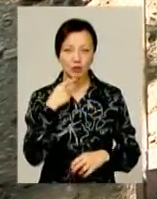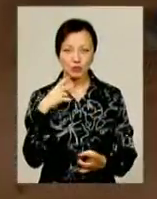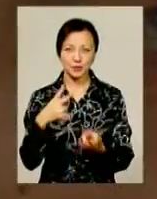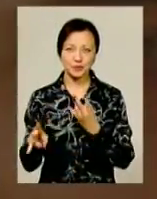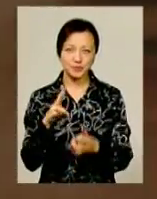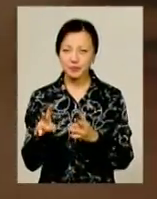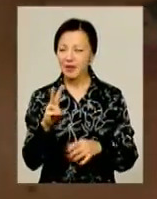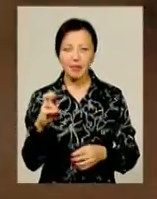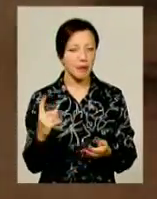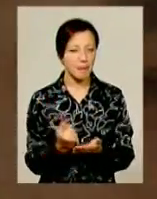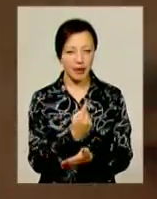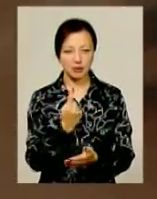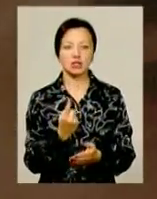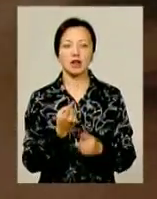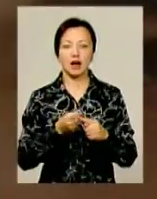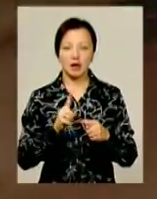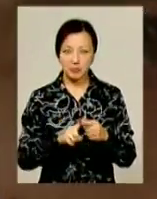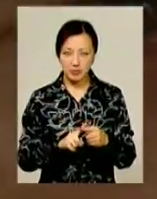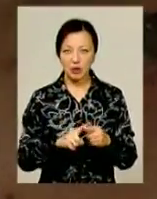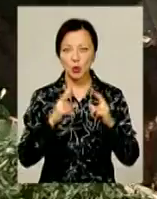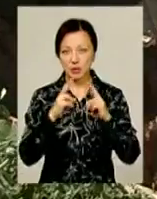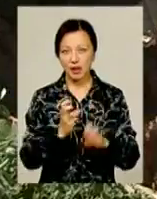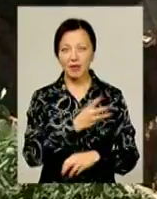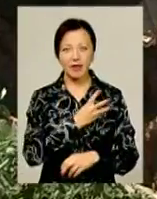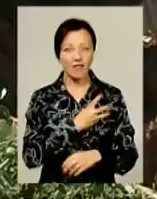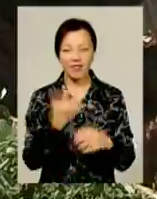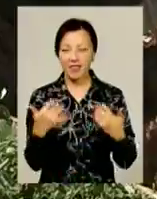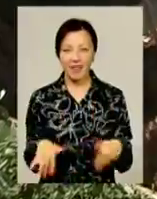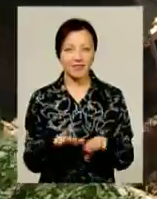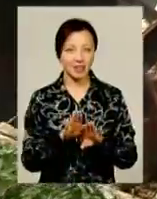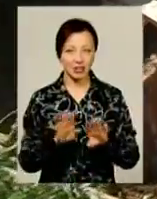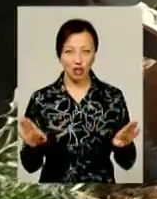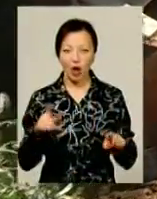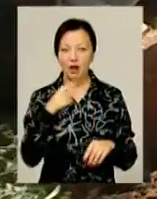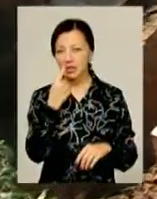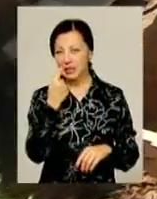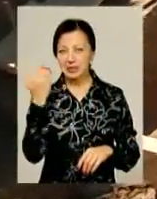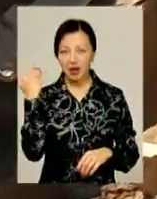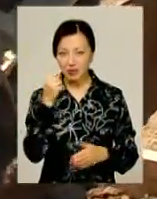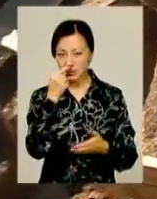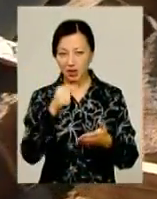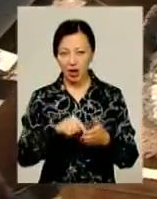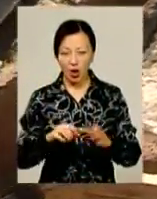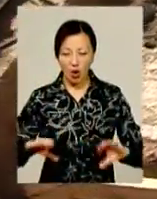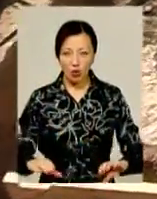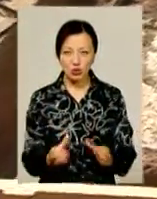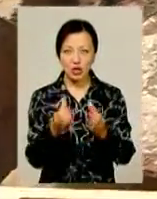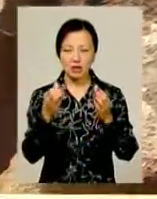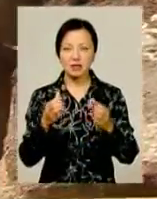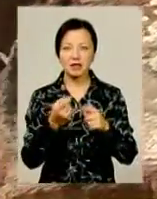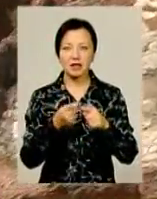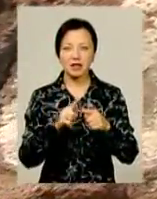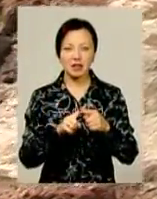шкодять їм вже не вперше. Та попри це дослідники ентузіазму не втрачають. Кажуть, недавно натрапили на гончарний горн